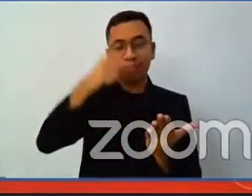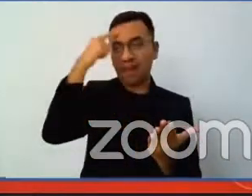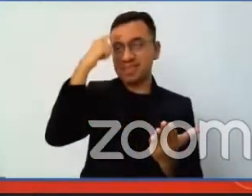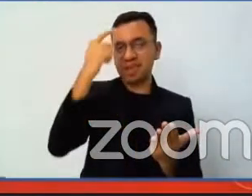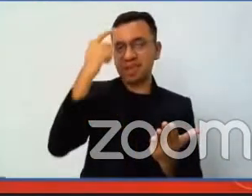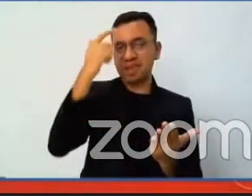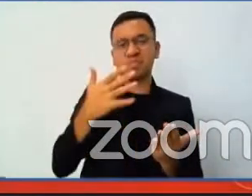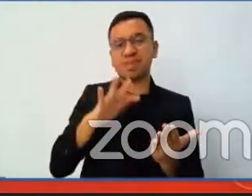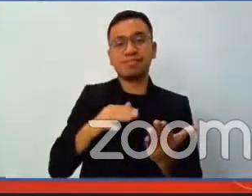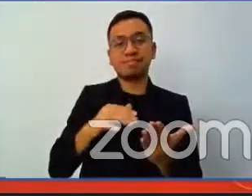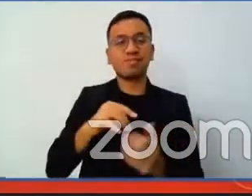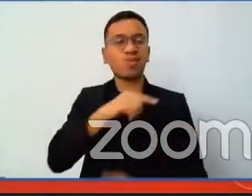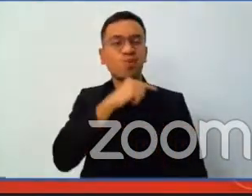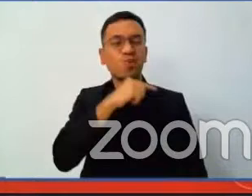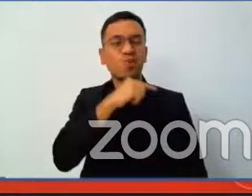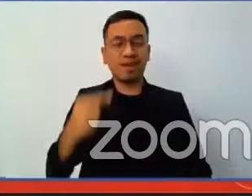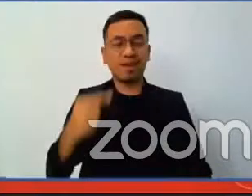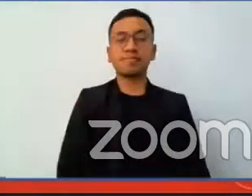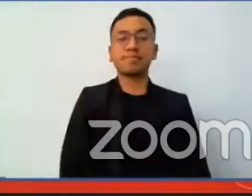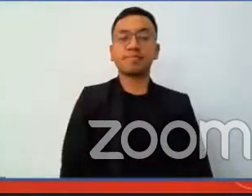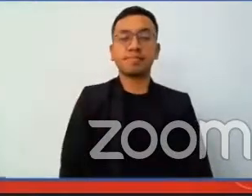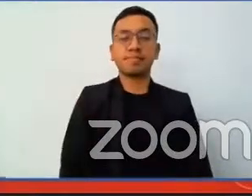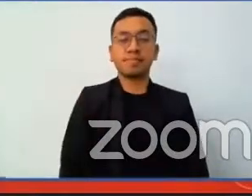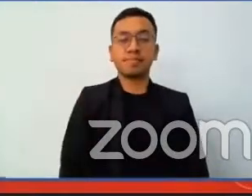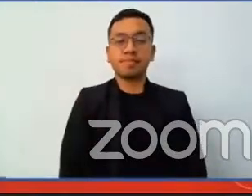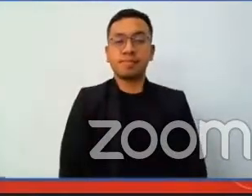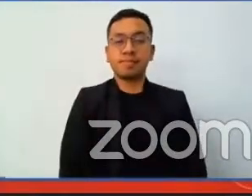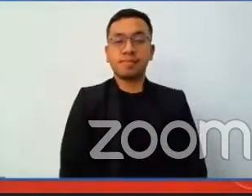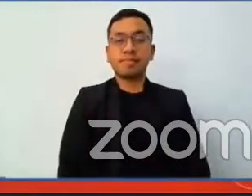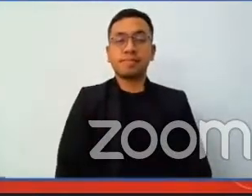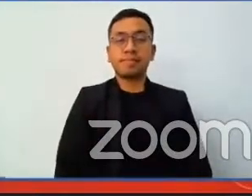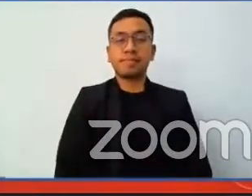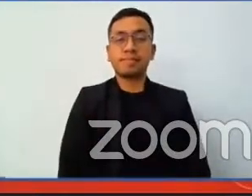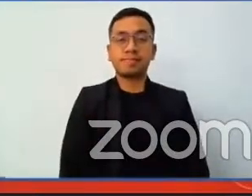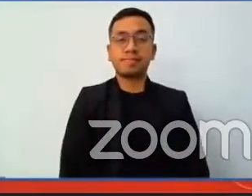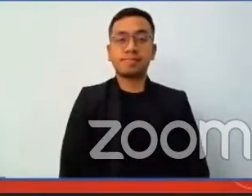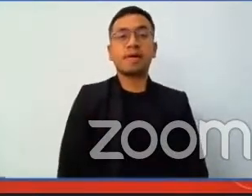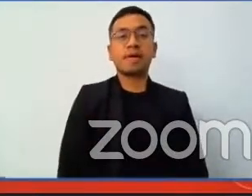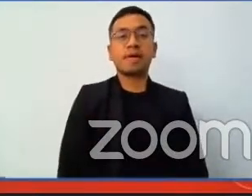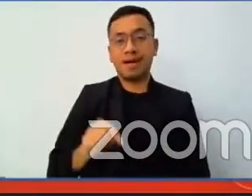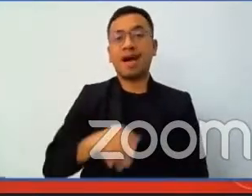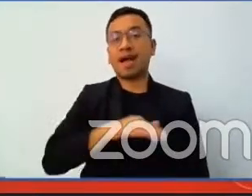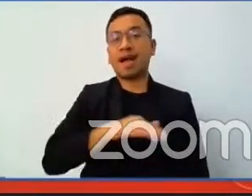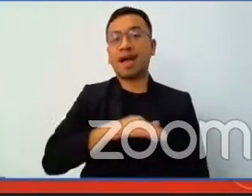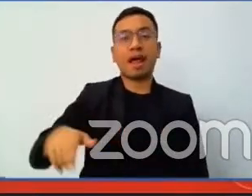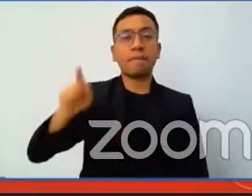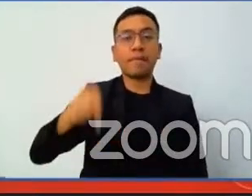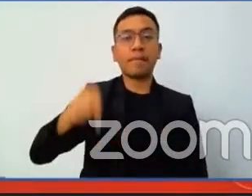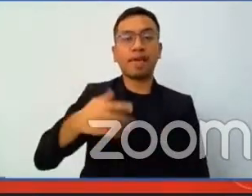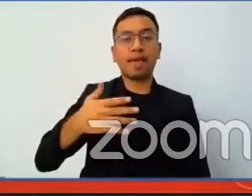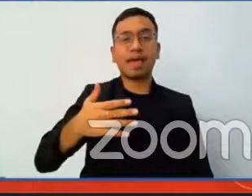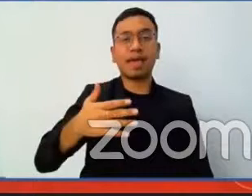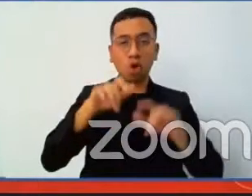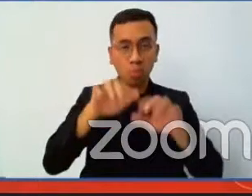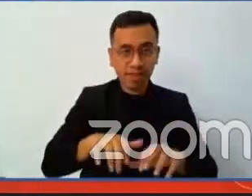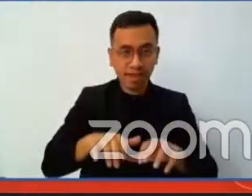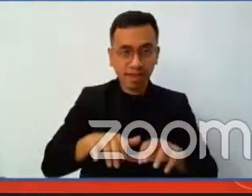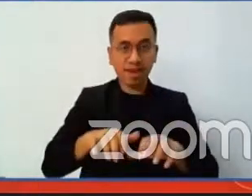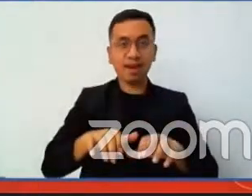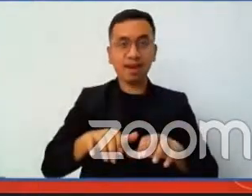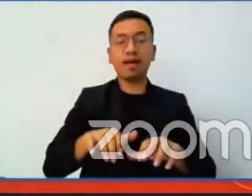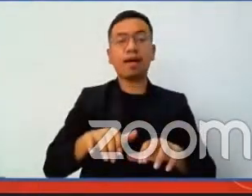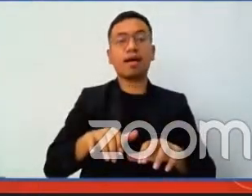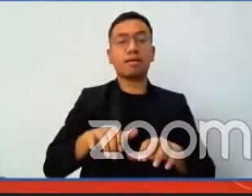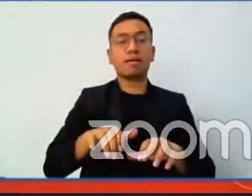masih perlu kita perhatikan untuk bagaimana anak-anak itu bisa menggunakan komputer ataupun gadgetnya itu